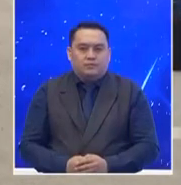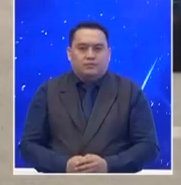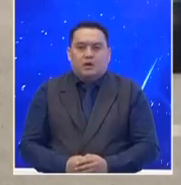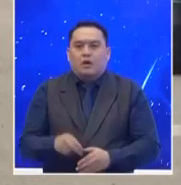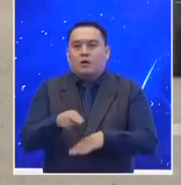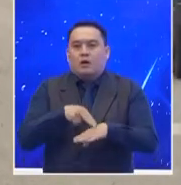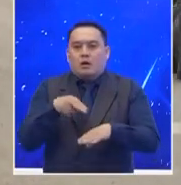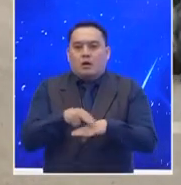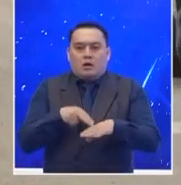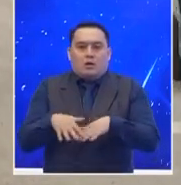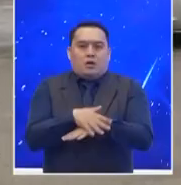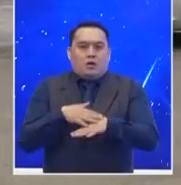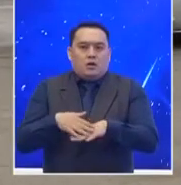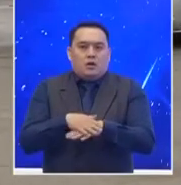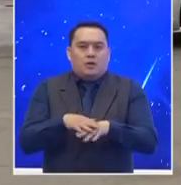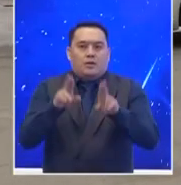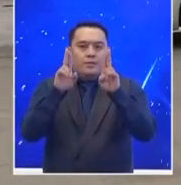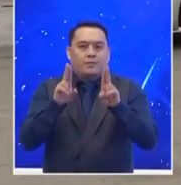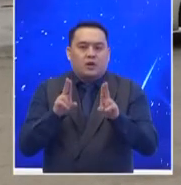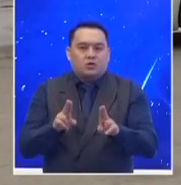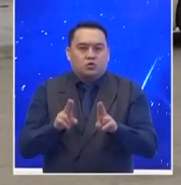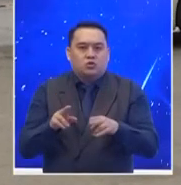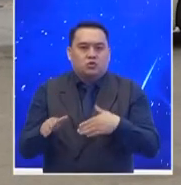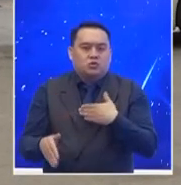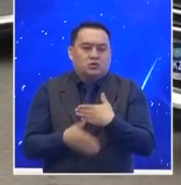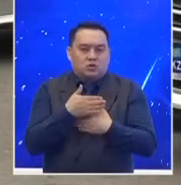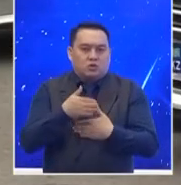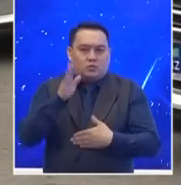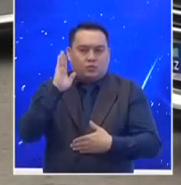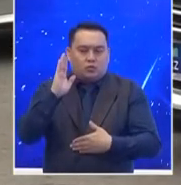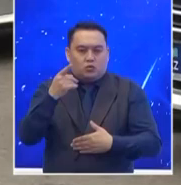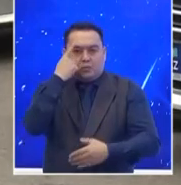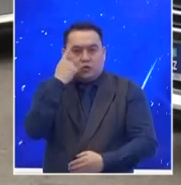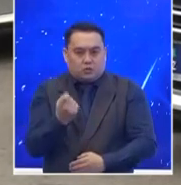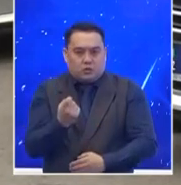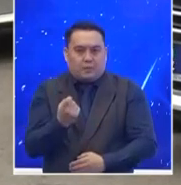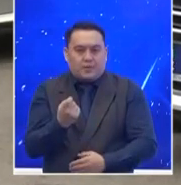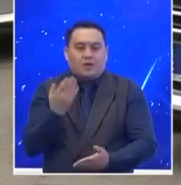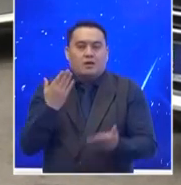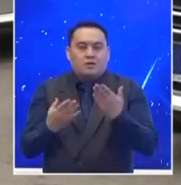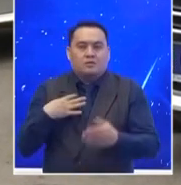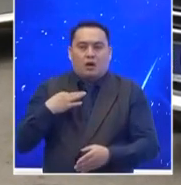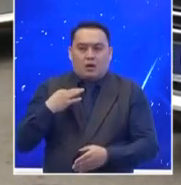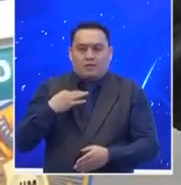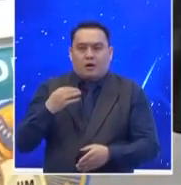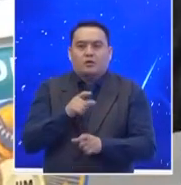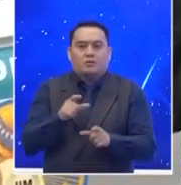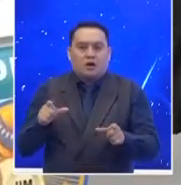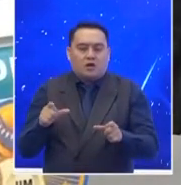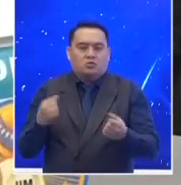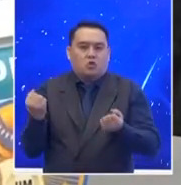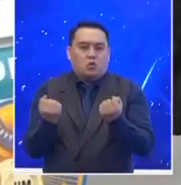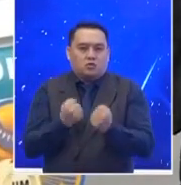сақшылары халыққа жол ережесін сақтамағандарға шара қатаң екенін ескертеді. Яғни тәртіпке бағынбаған жүргізуші мен жаяу